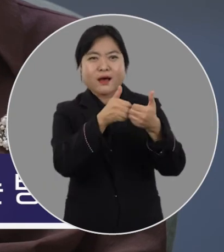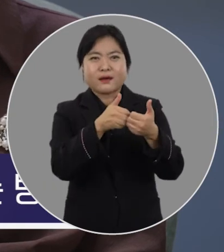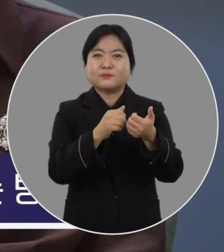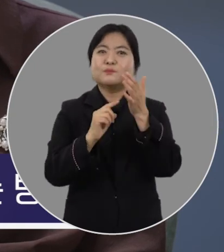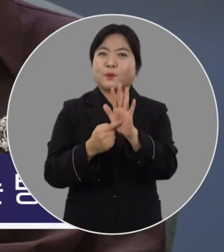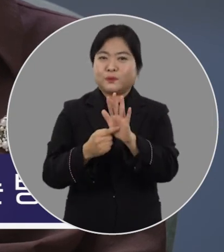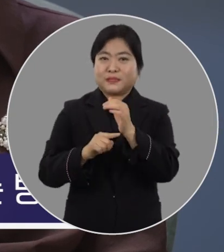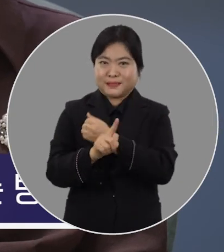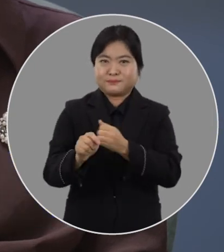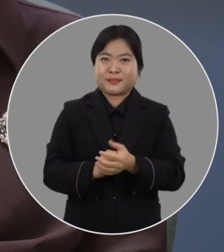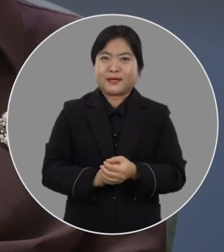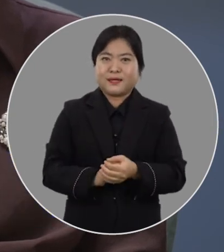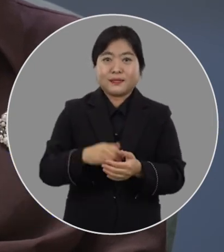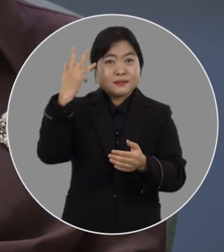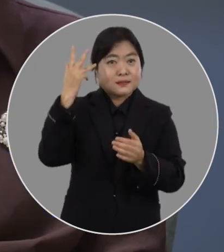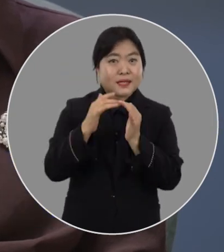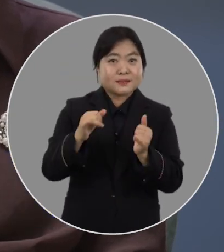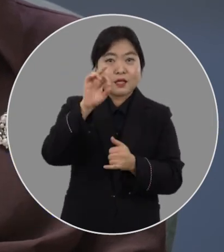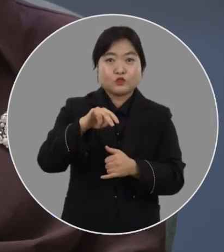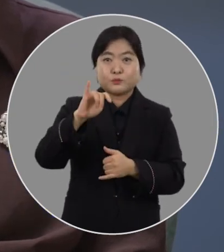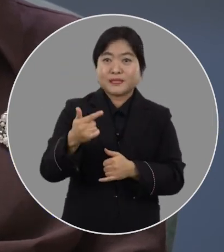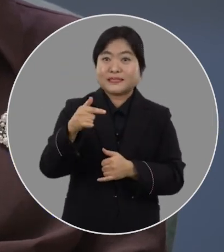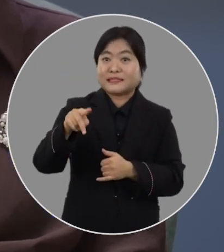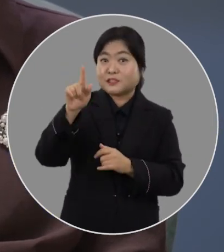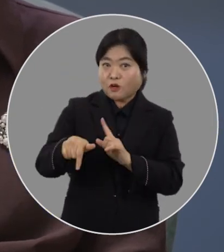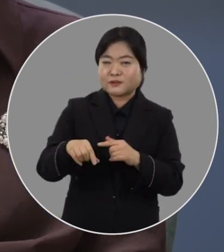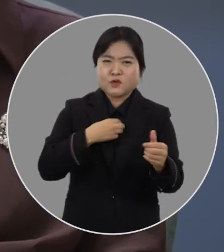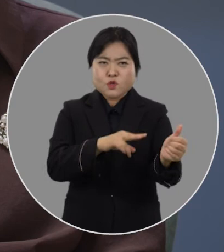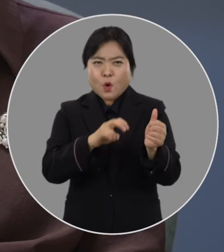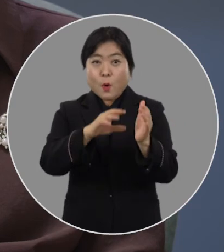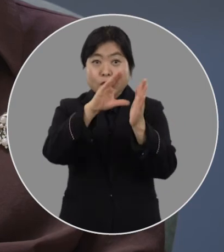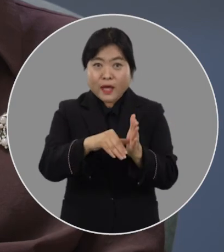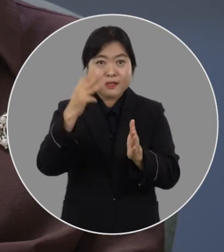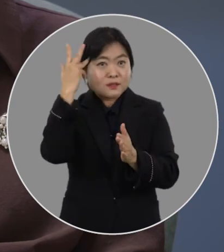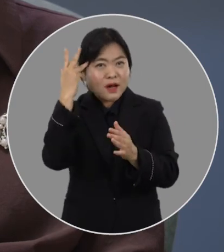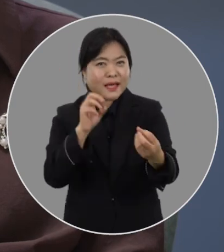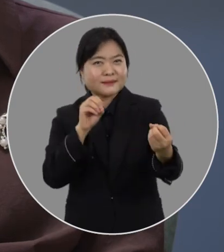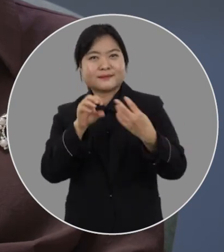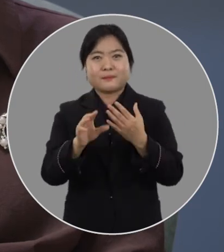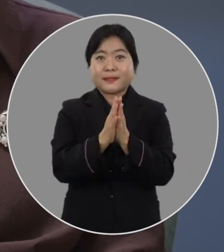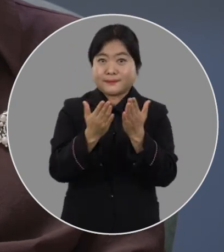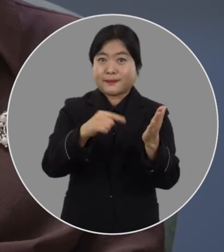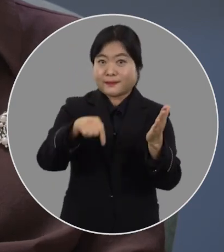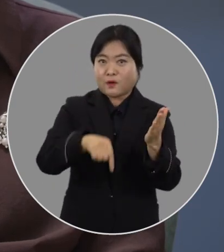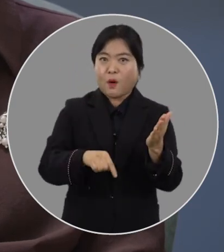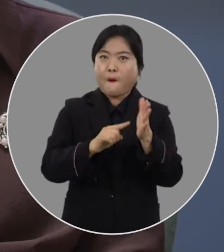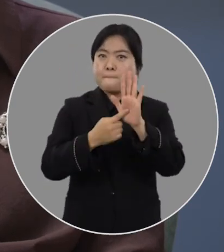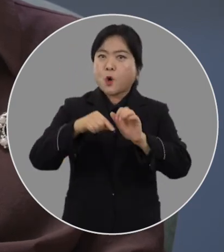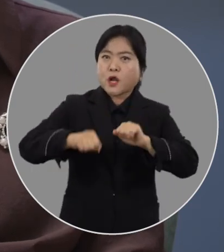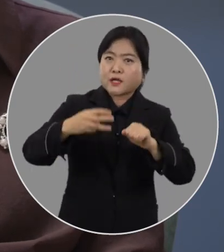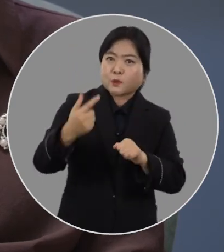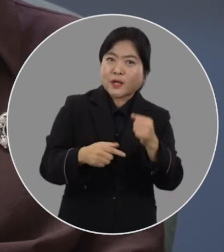표현을 뜻하는데요. 철학자 류민석은 혐오의 시대, 철학의 응답이라는 책에서 표현